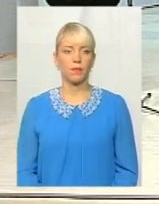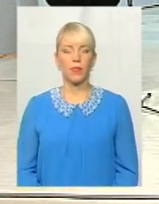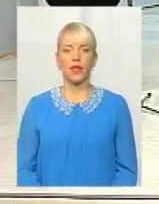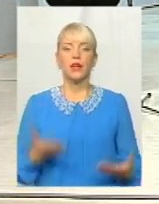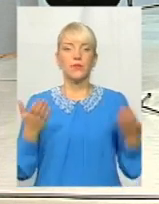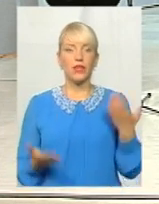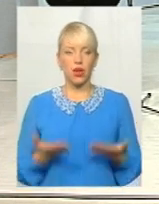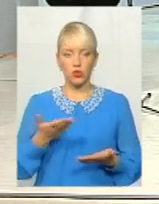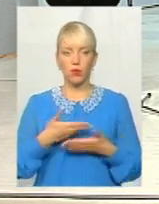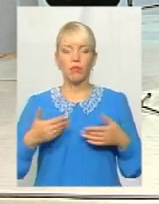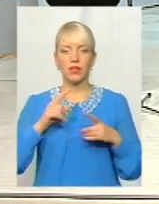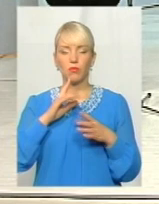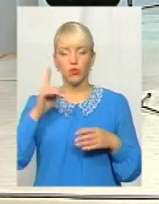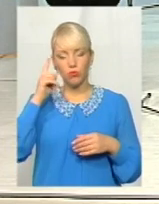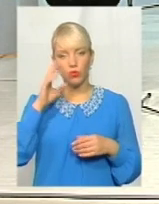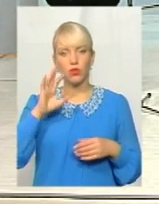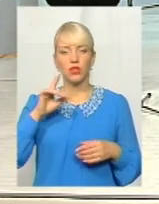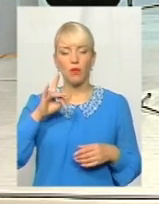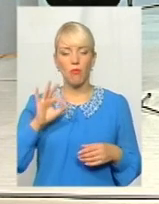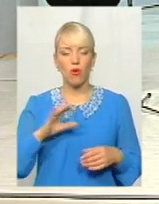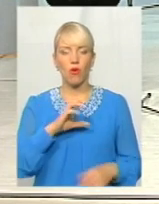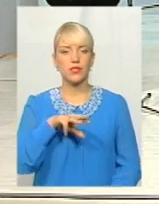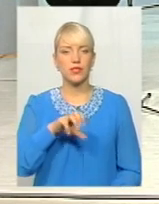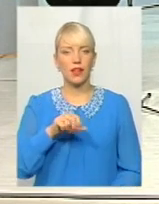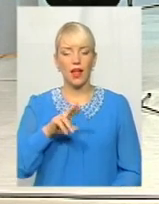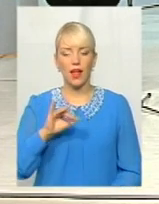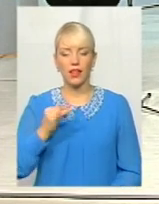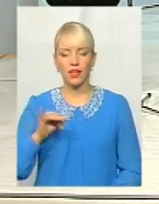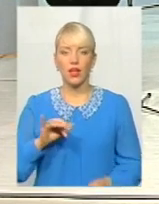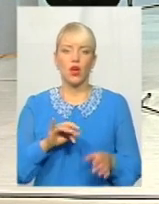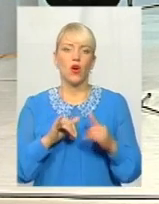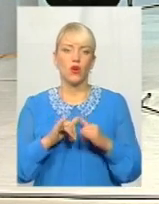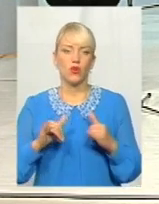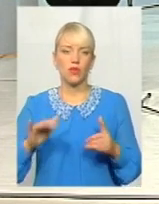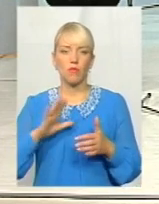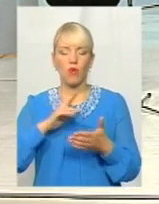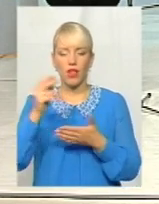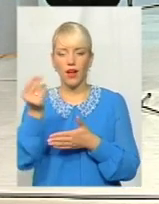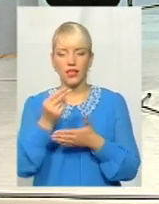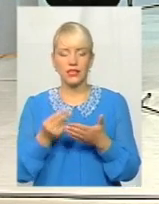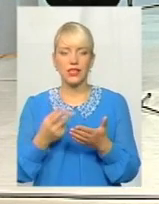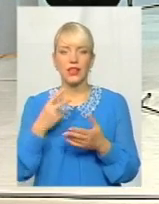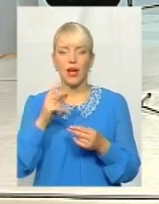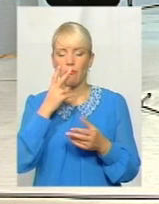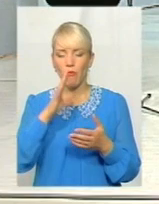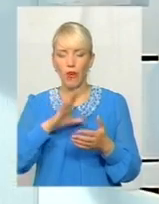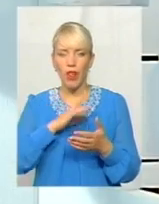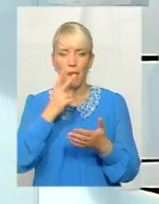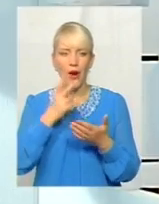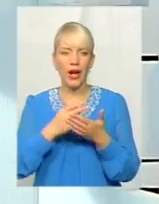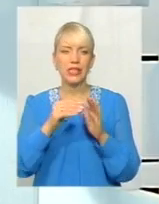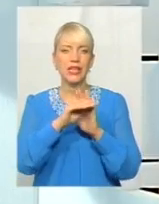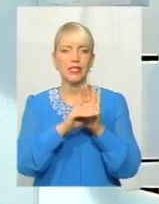будемо думати про сталий розвиток, була картинка, де була показана схема так, цієї